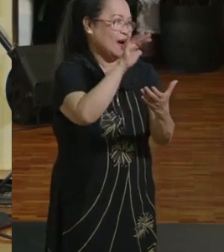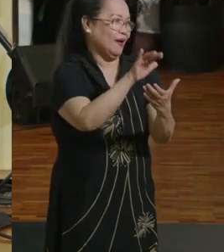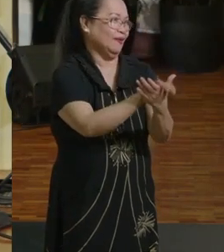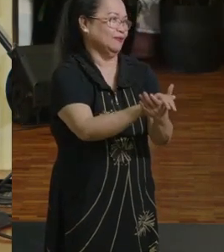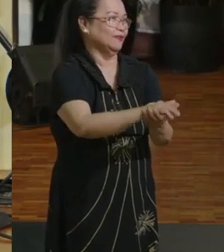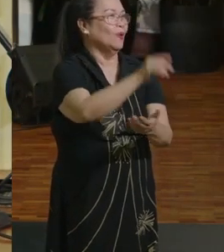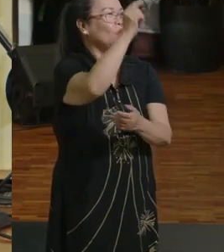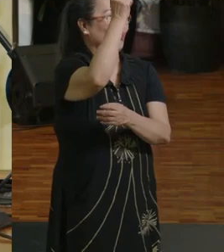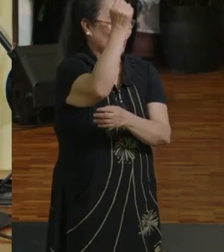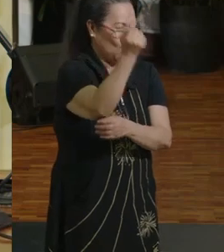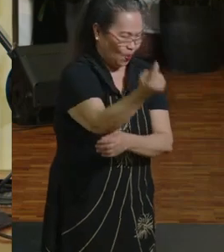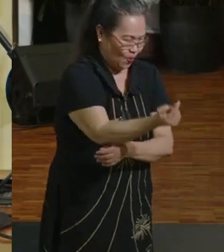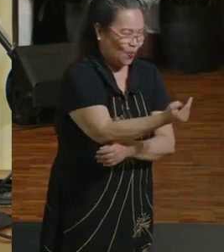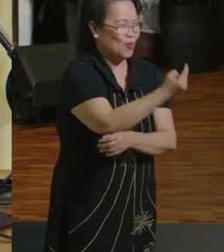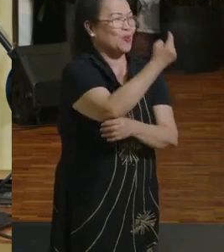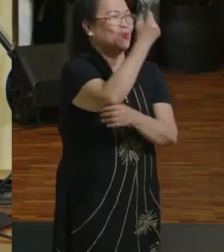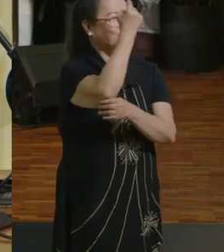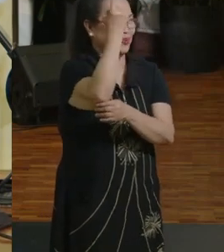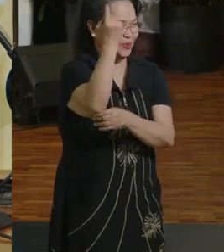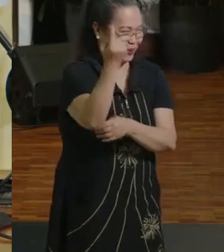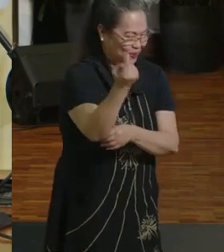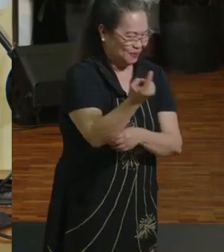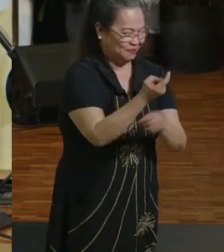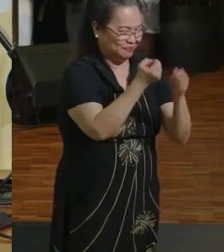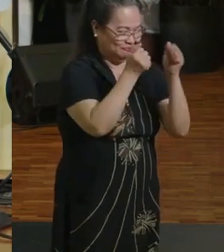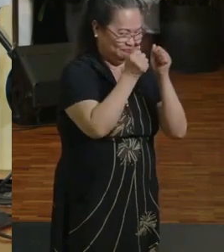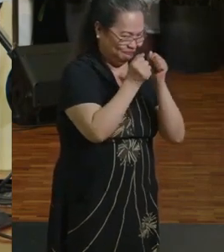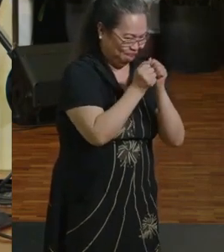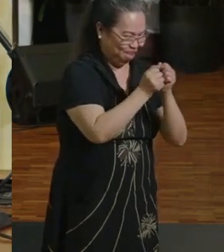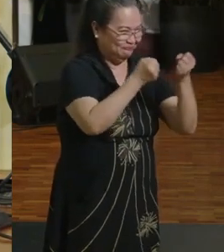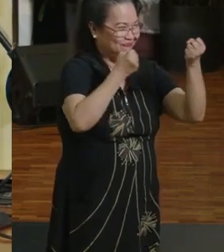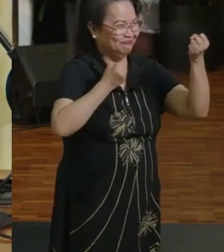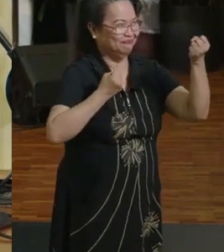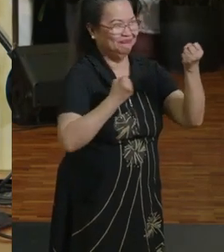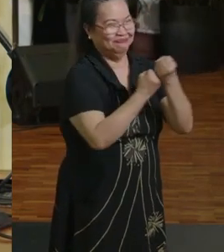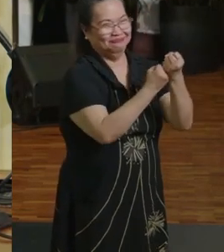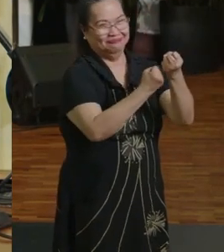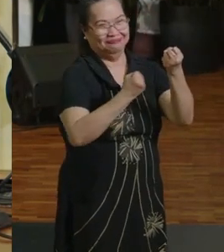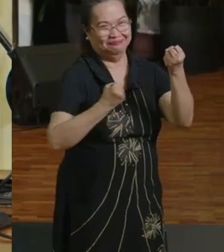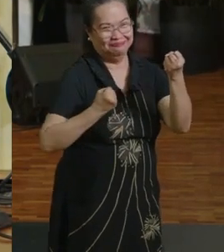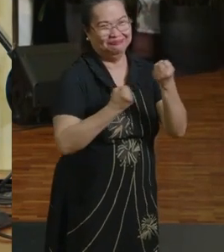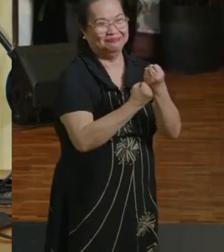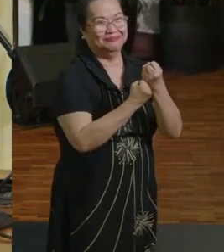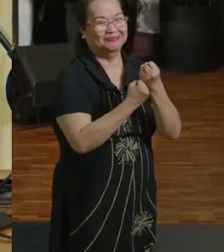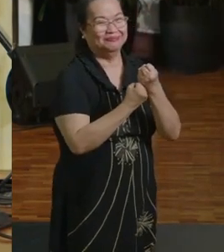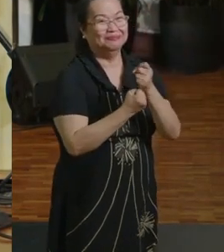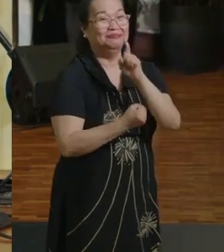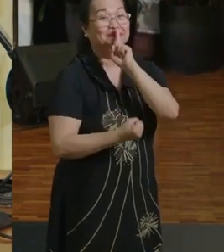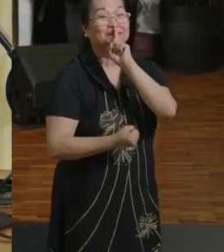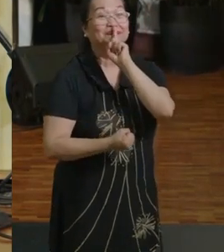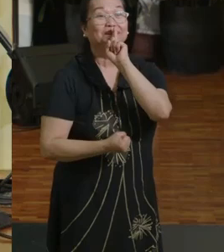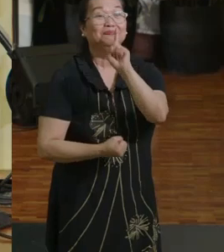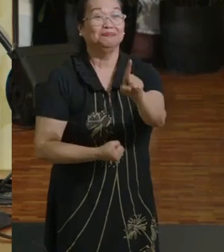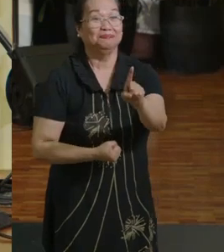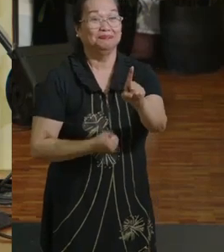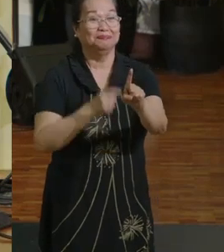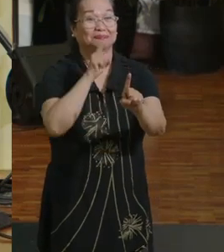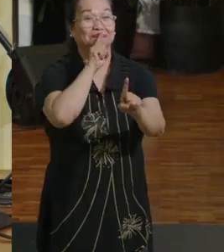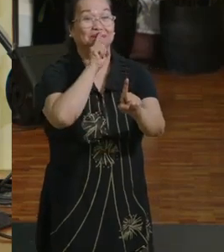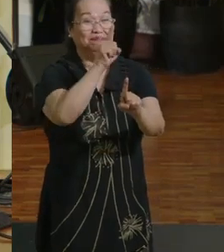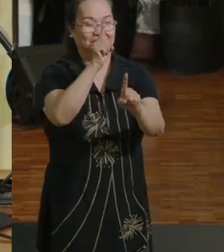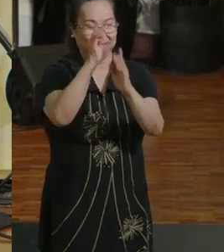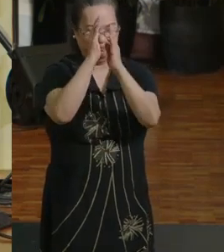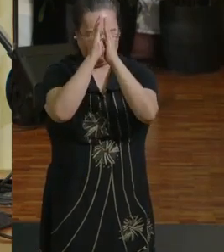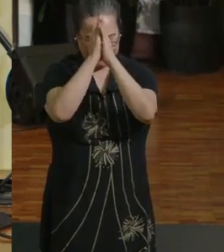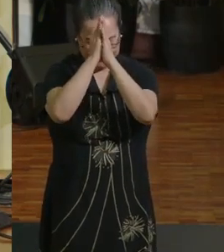nasa kanyang tabi. Palaging sumusuporta. At tiyak palaging